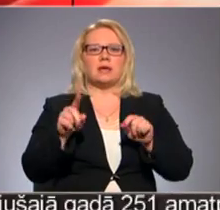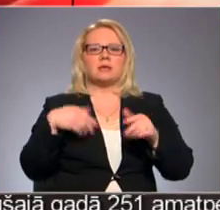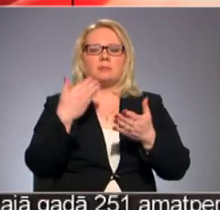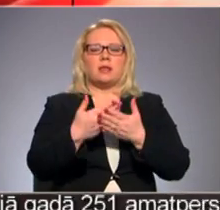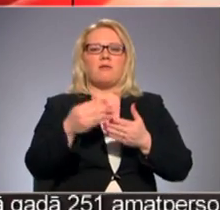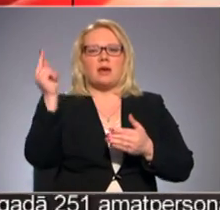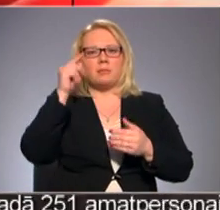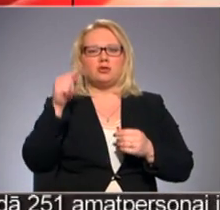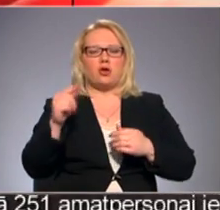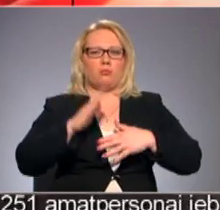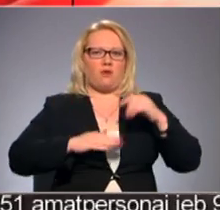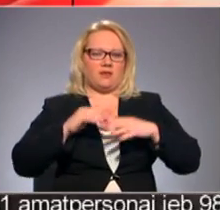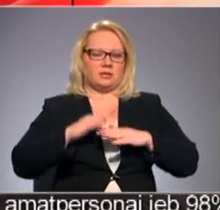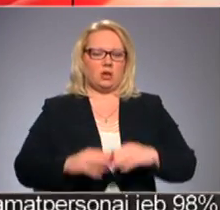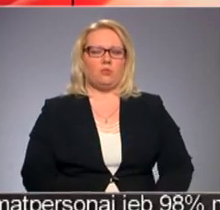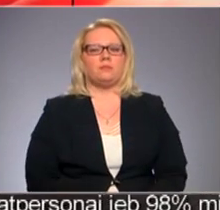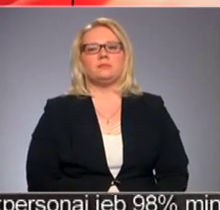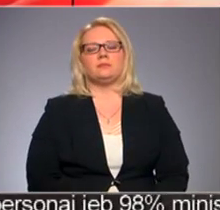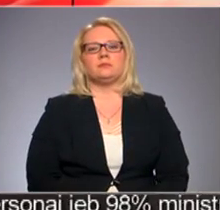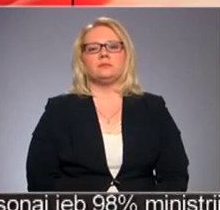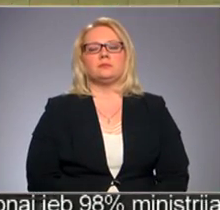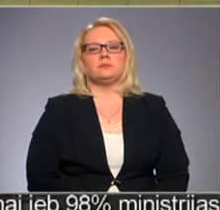apgūt šādu profesiju, stāsta Vidzemes televīzija.